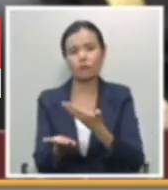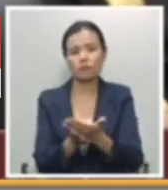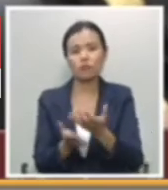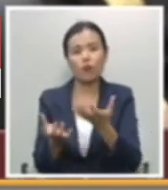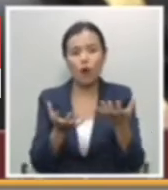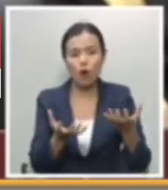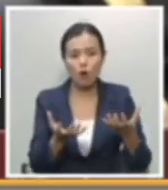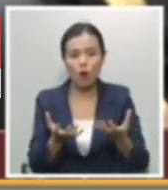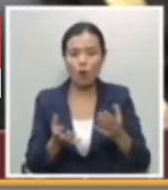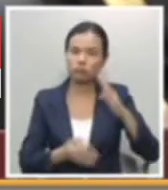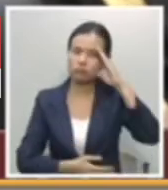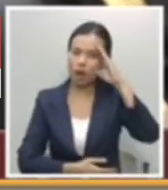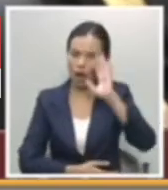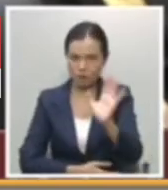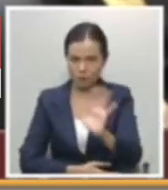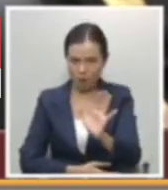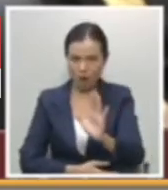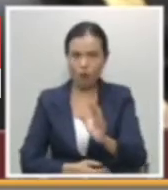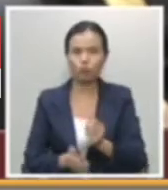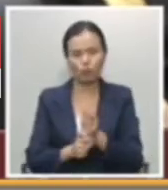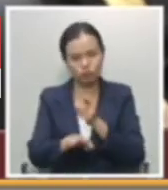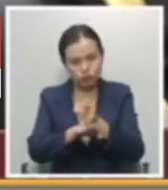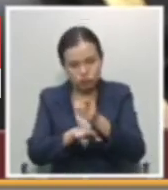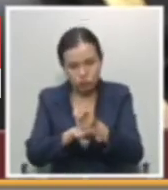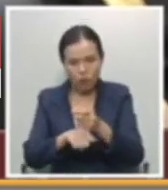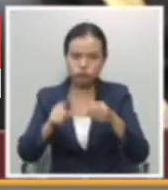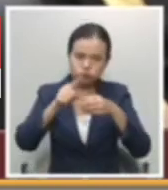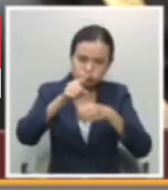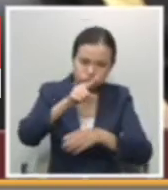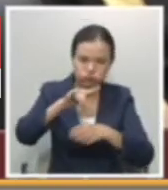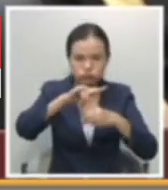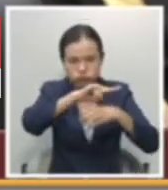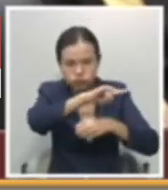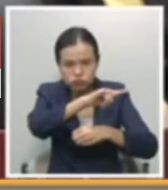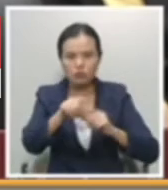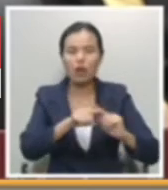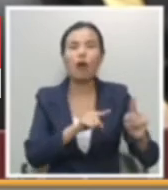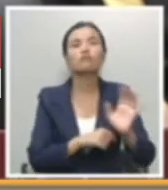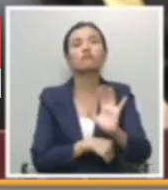รณ์ละกันนะครับก็เป็นห่วงอย่างยิ่งจริงๆนะครับ